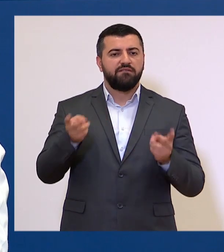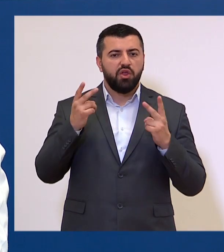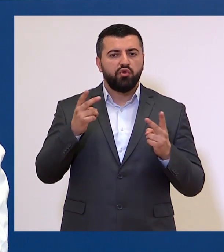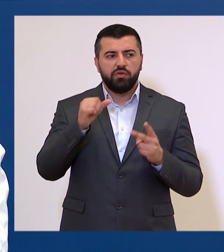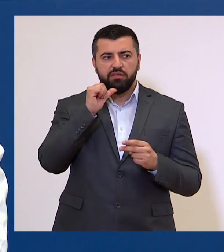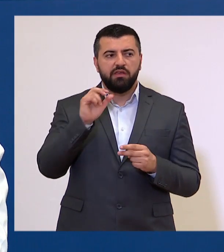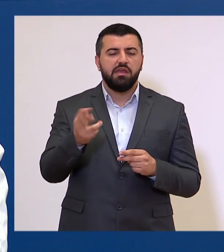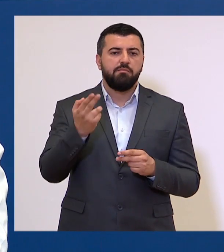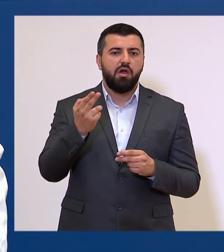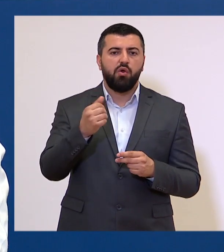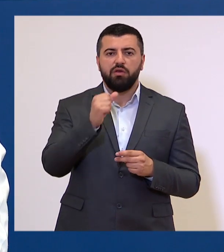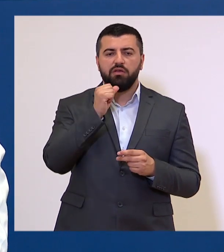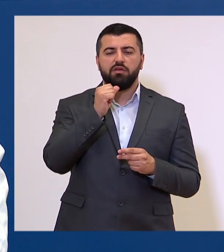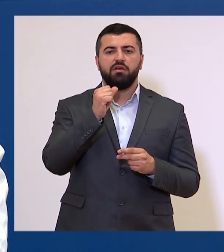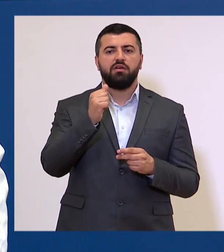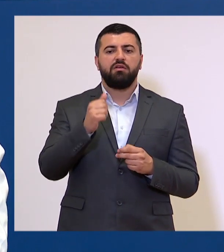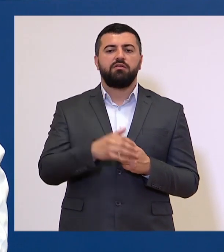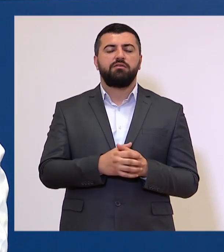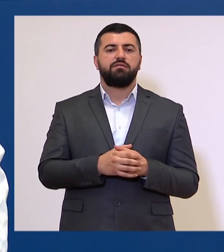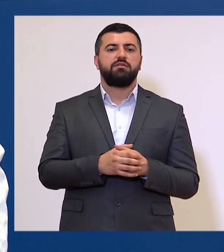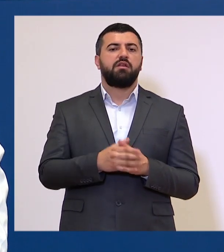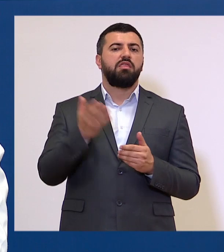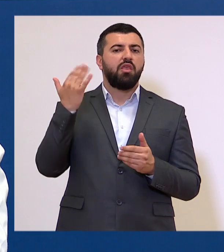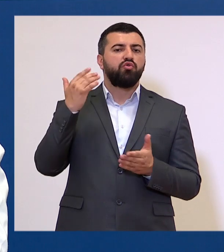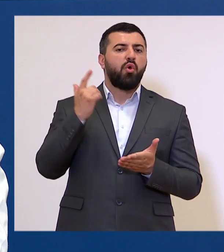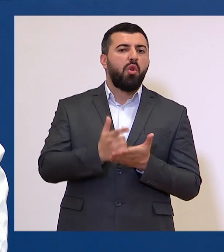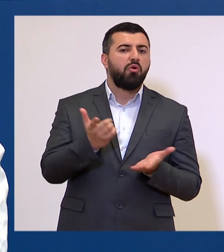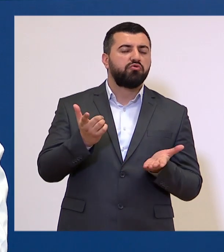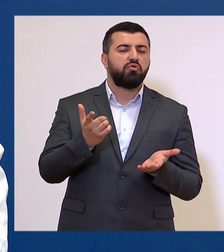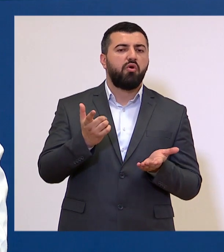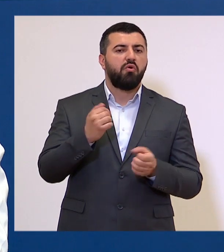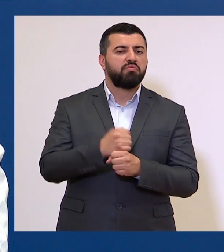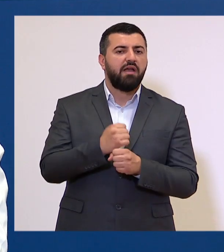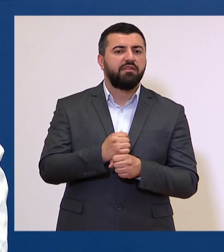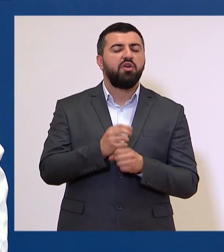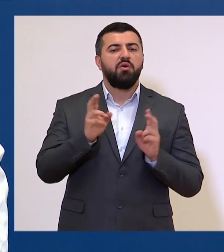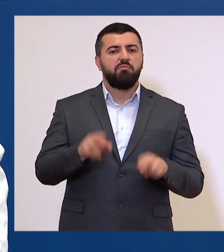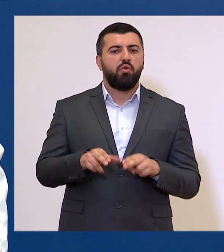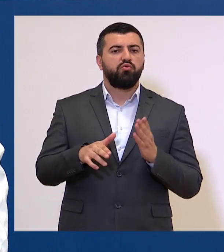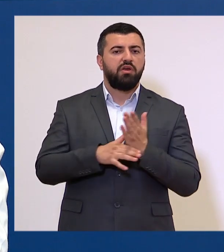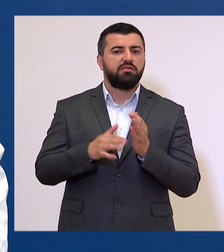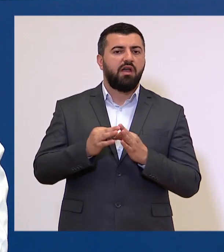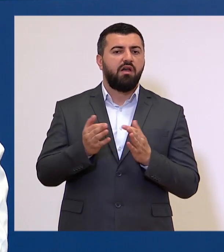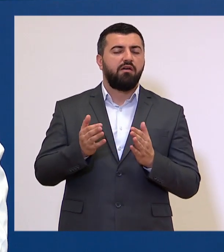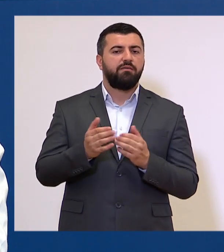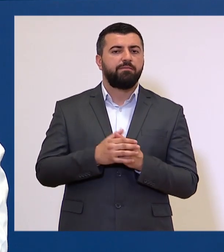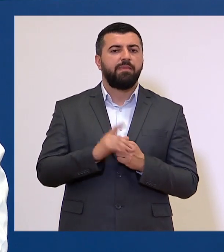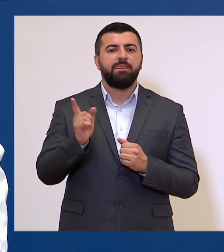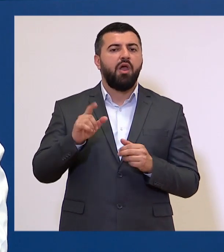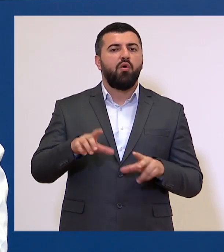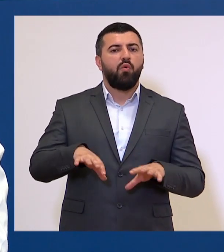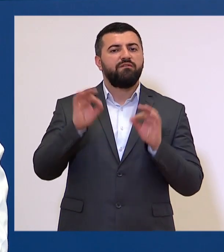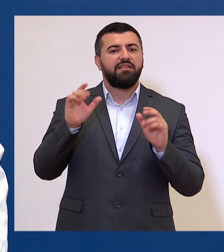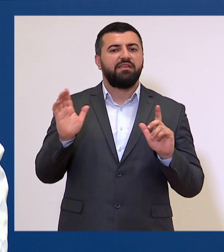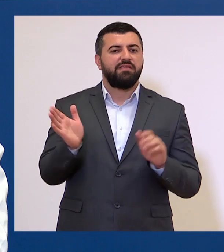ali imaju i nešto lošiju senzitivnost, što znači da moguće da se ne otkriju